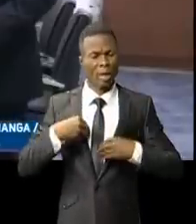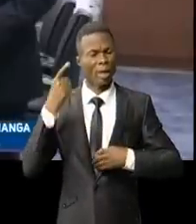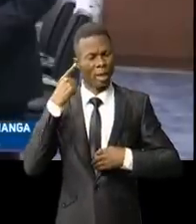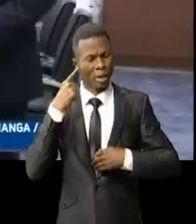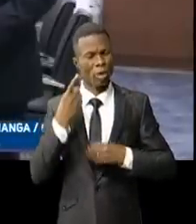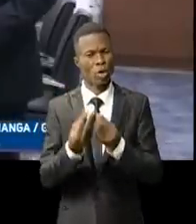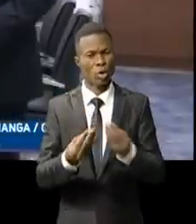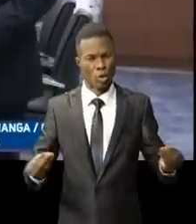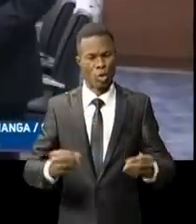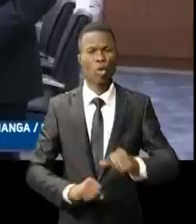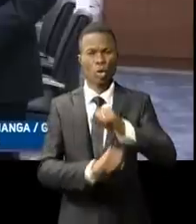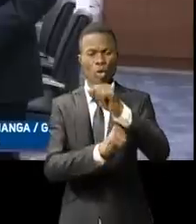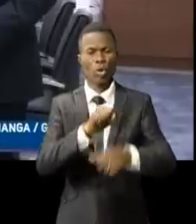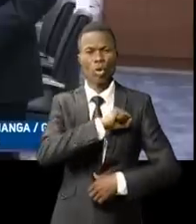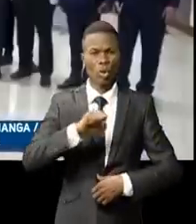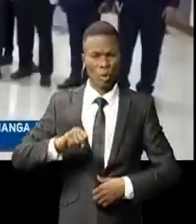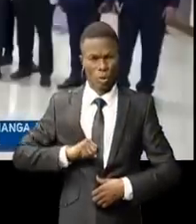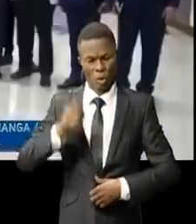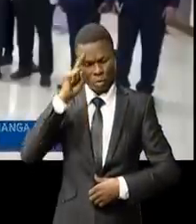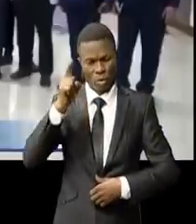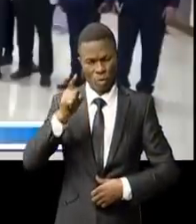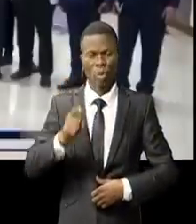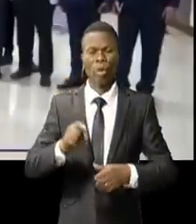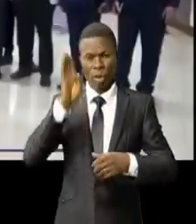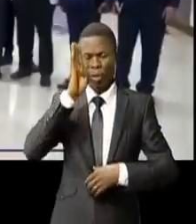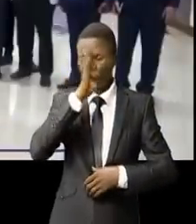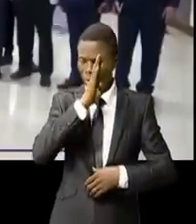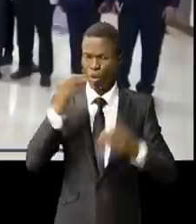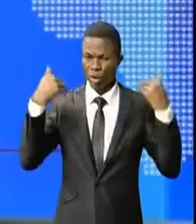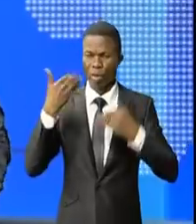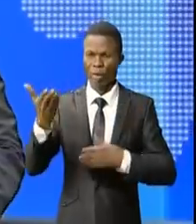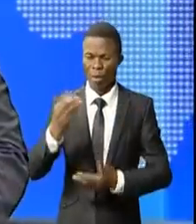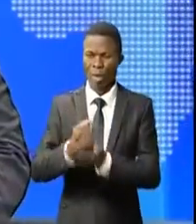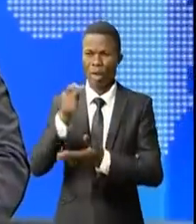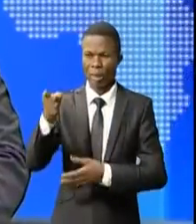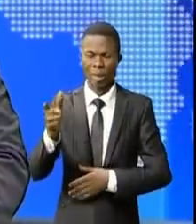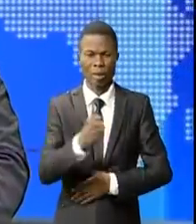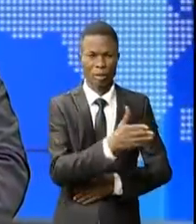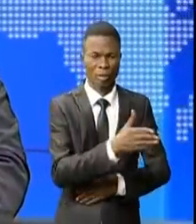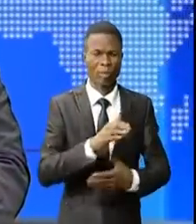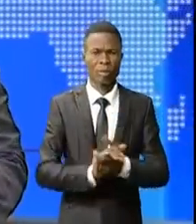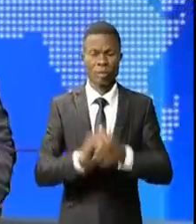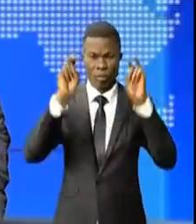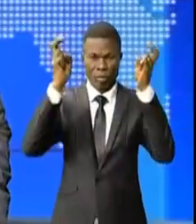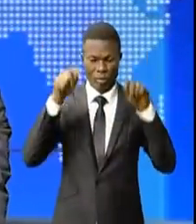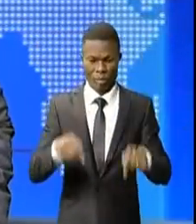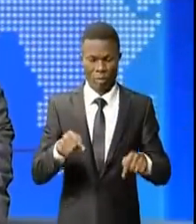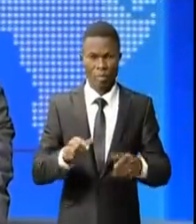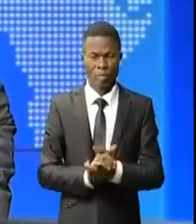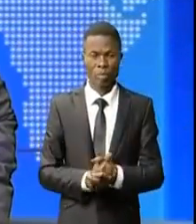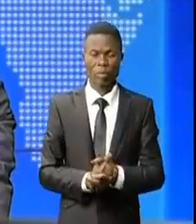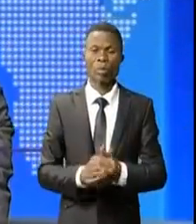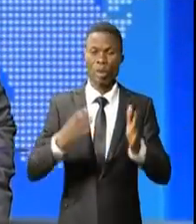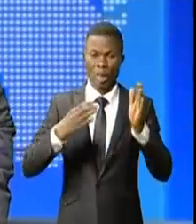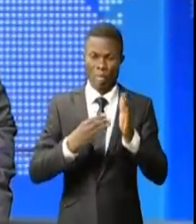reçu le soutien du Sénat congolais que dirige Modeste Bahati Lukwebo. Et je le disais également à titre de ce journal, pour la